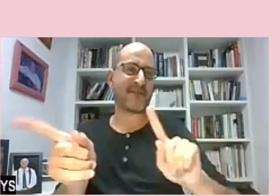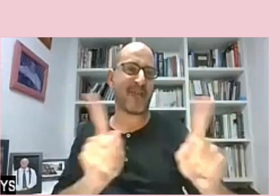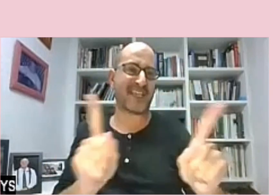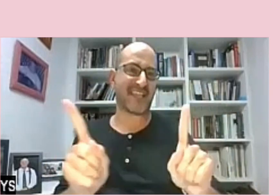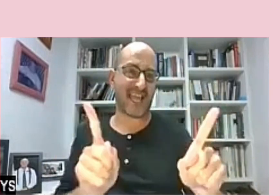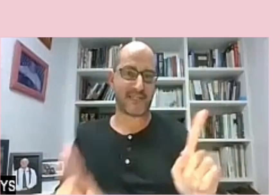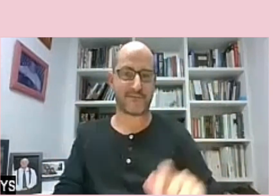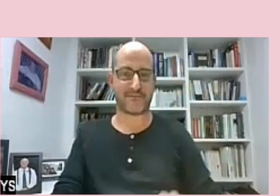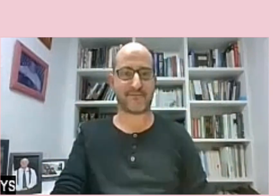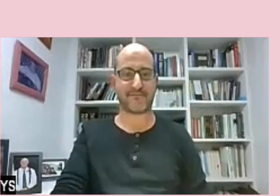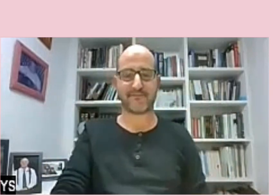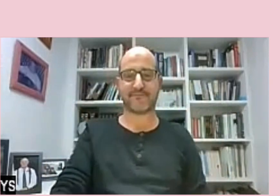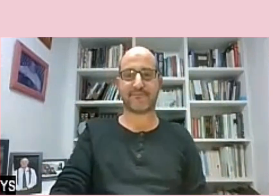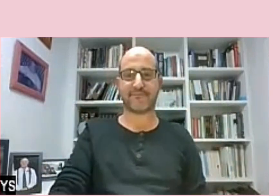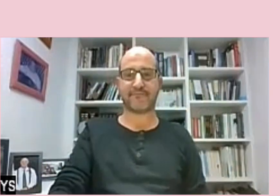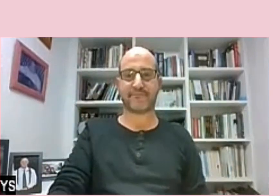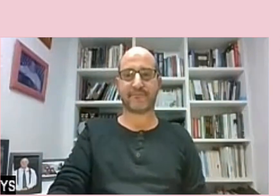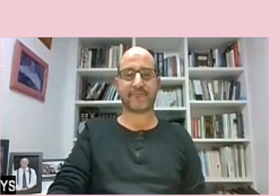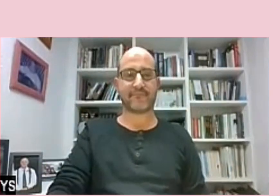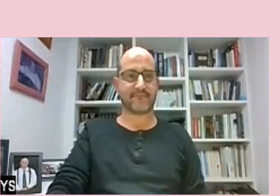מעין, מוויזואליות.